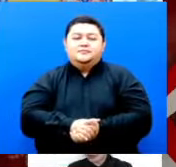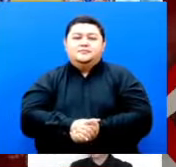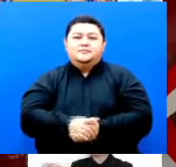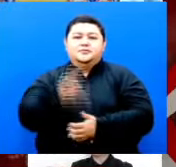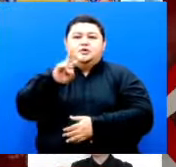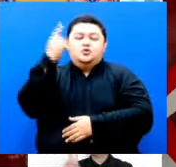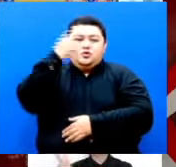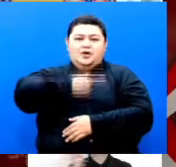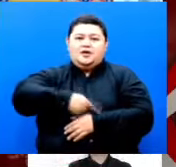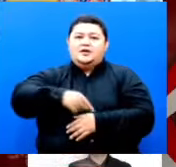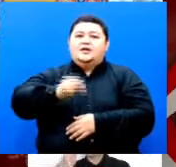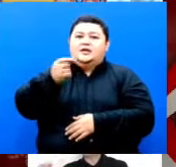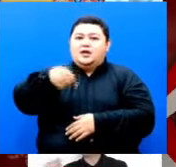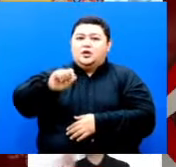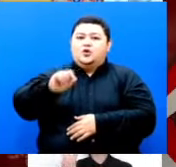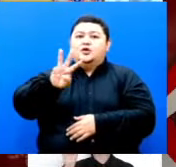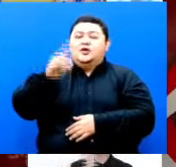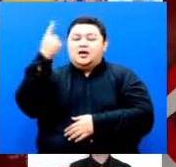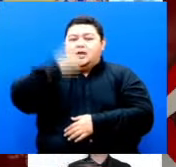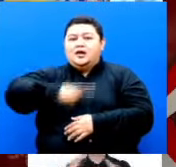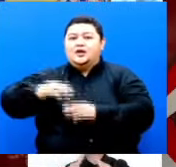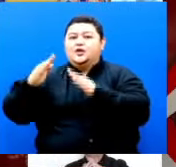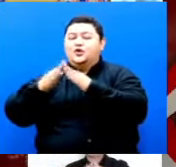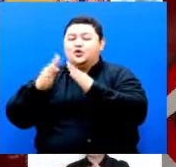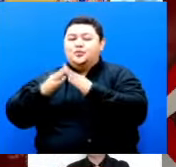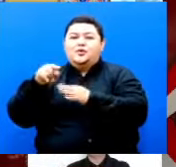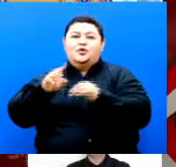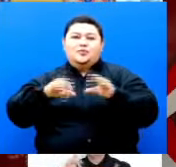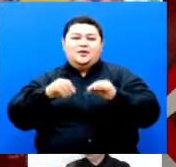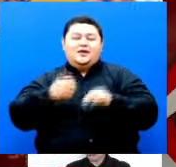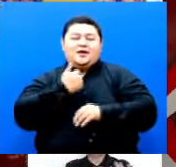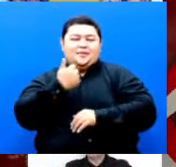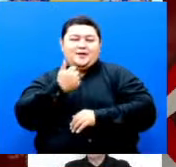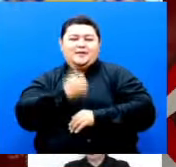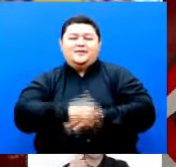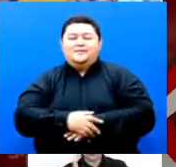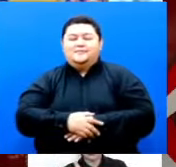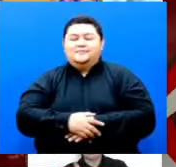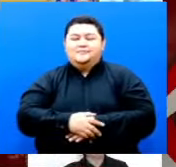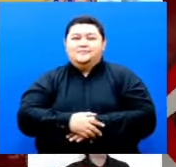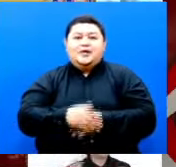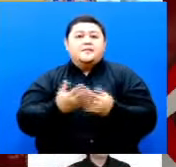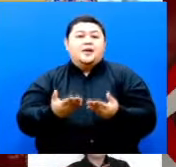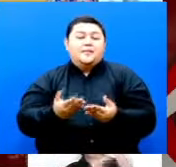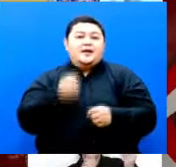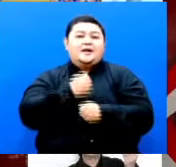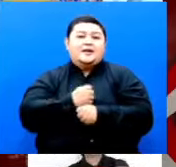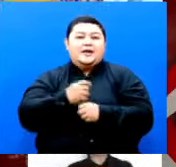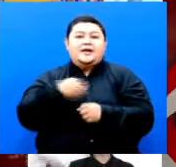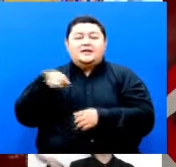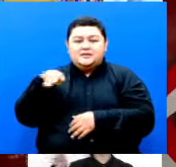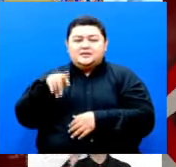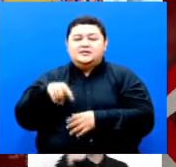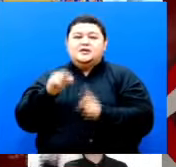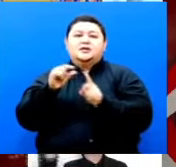dikantordan3hari dirumah,danmerekabisabekerjadenganbaik.Bagaimana denganGenerasiZyang